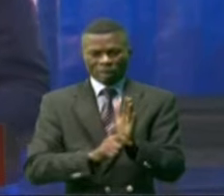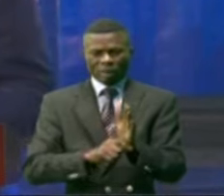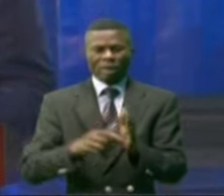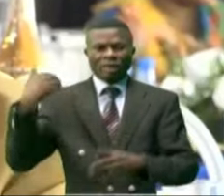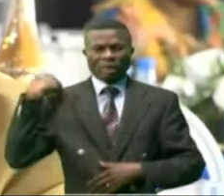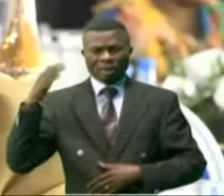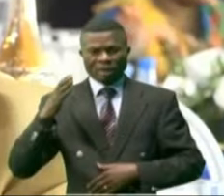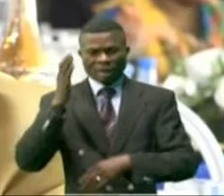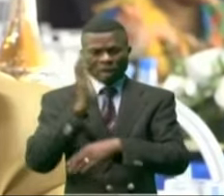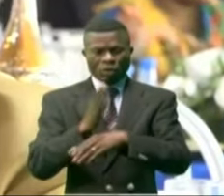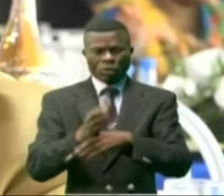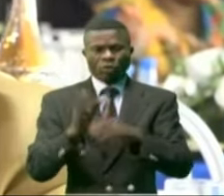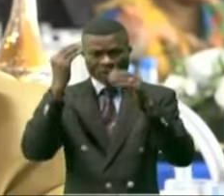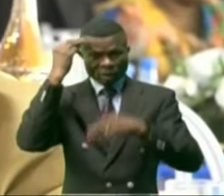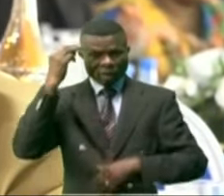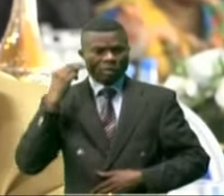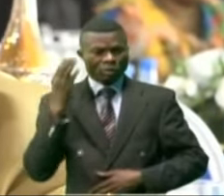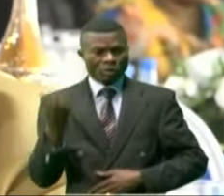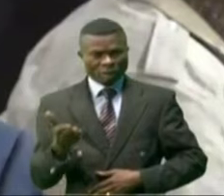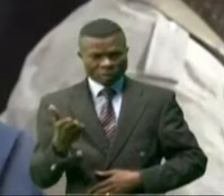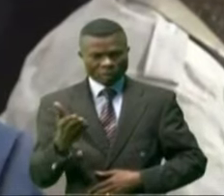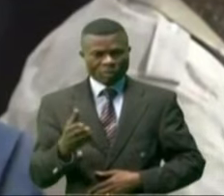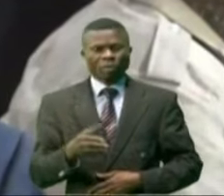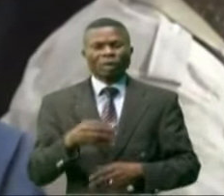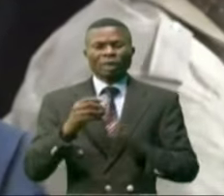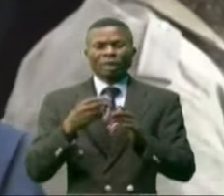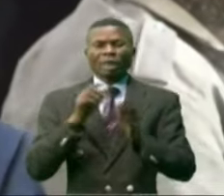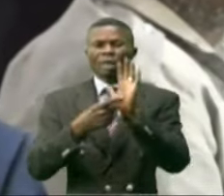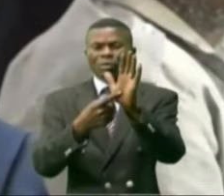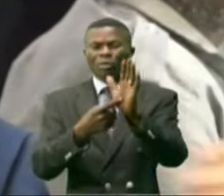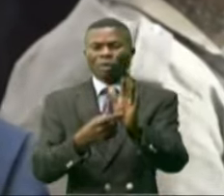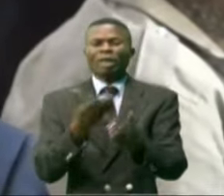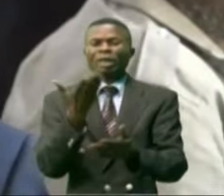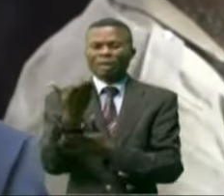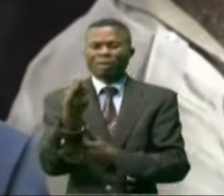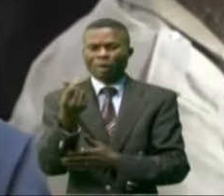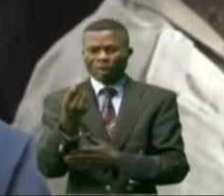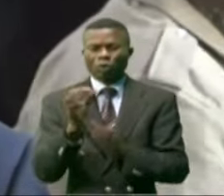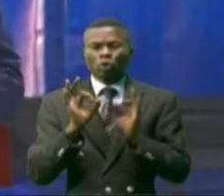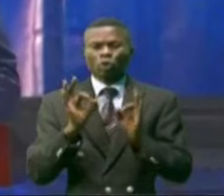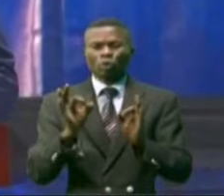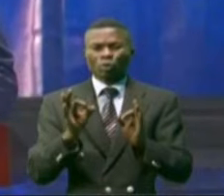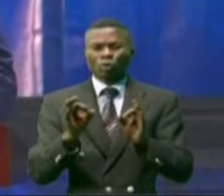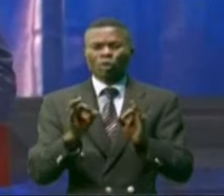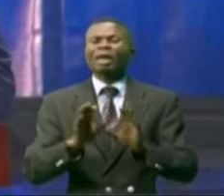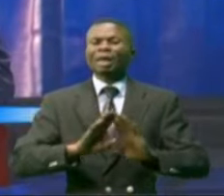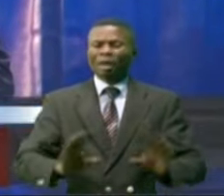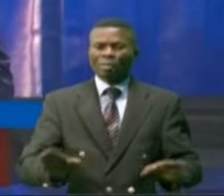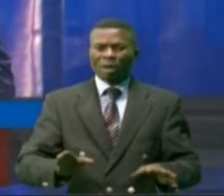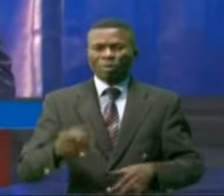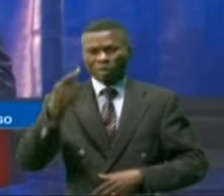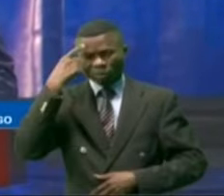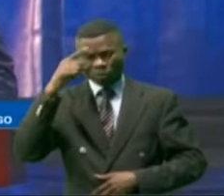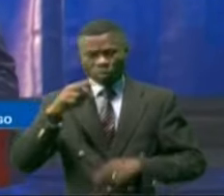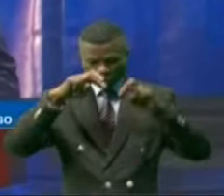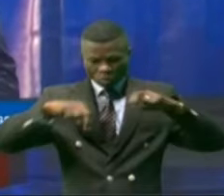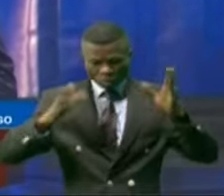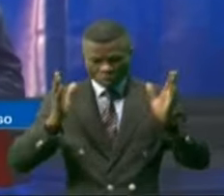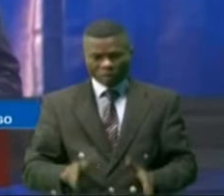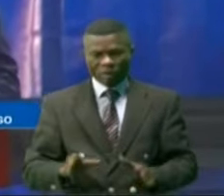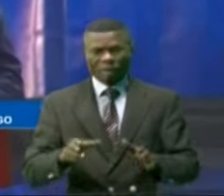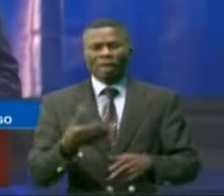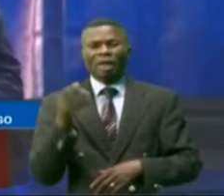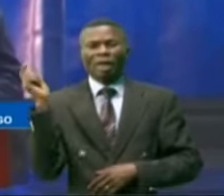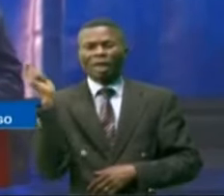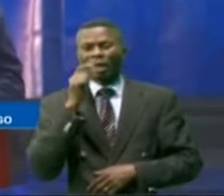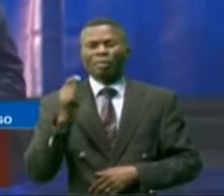au Conseil des ministres qui garantira un financement innovant et adéquat pour nos chercheurs et